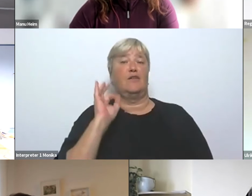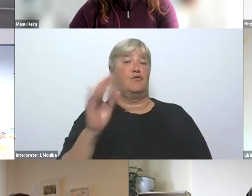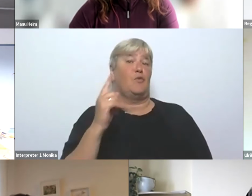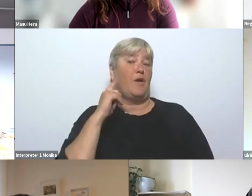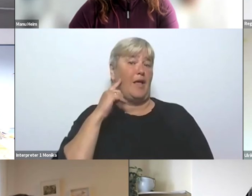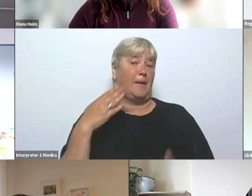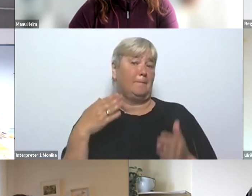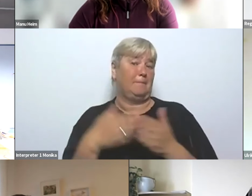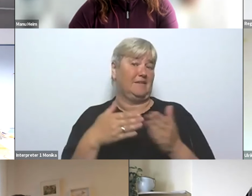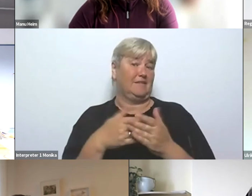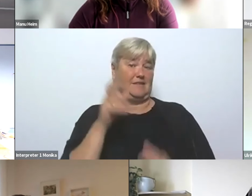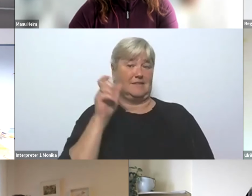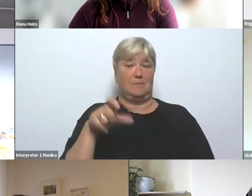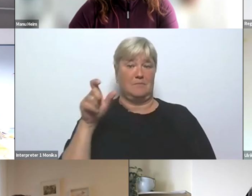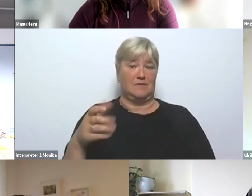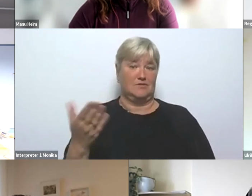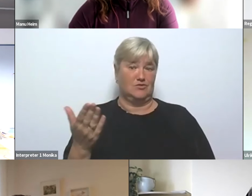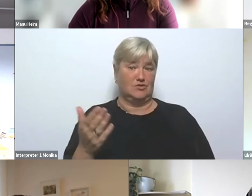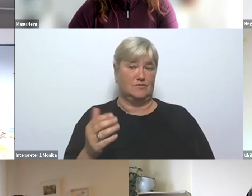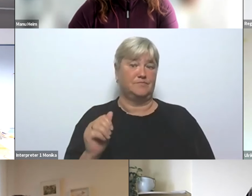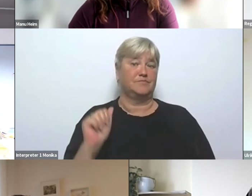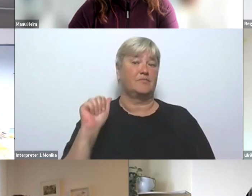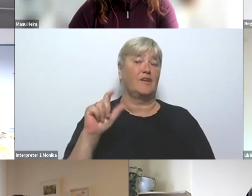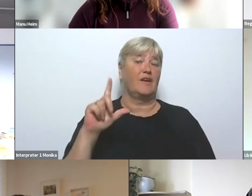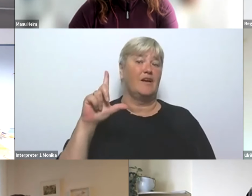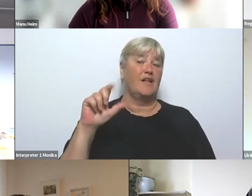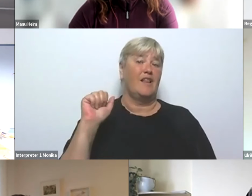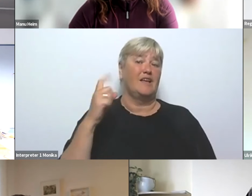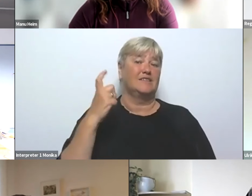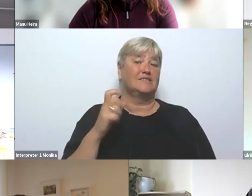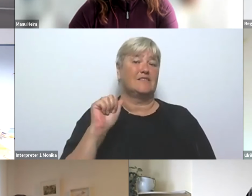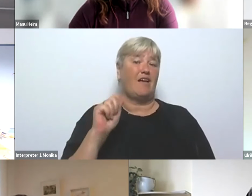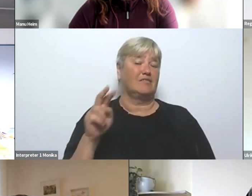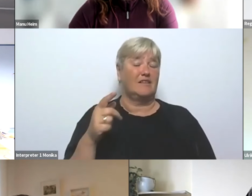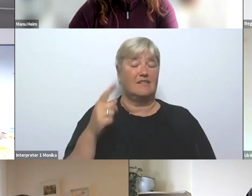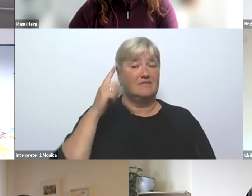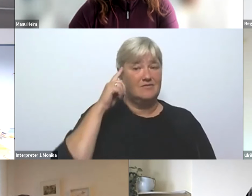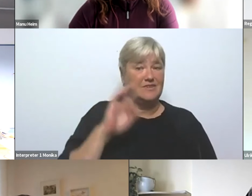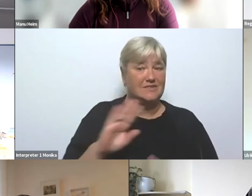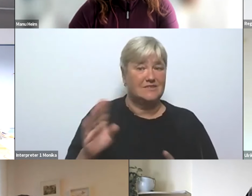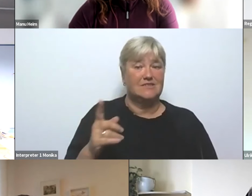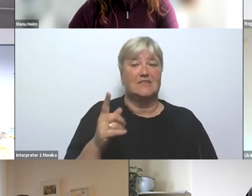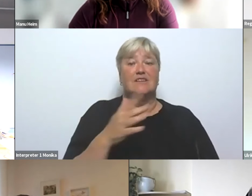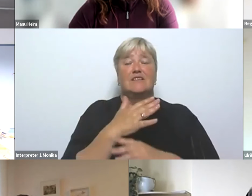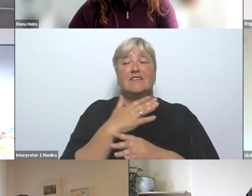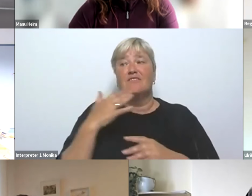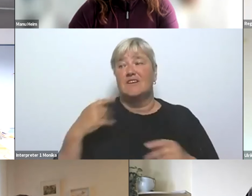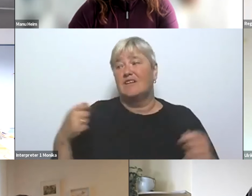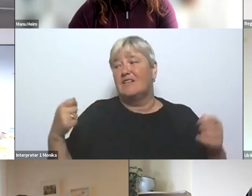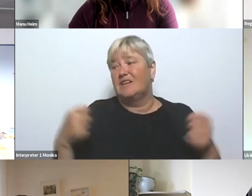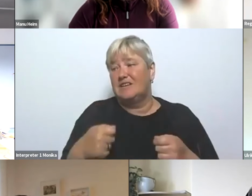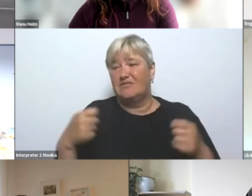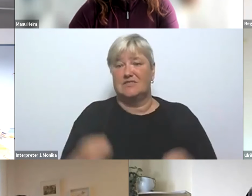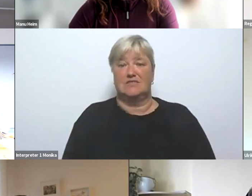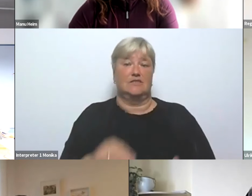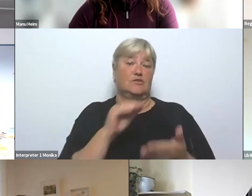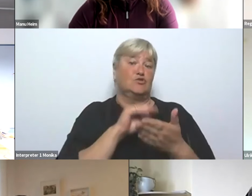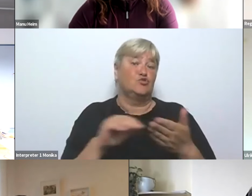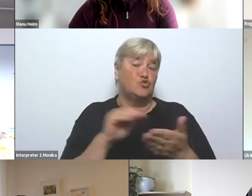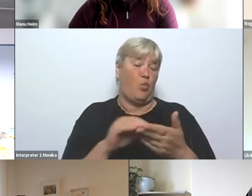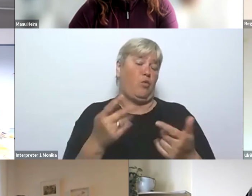selbst, aber Alexander Graham Bell wissen wahrscheinlich auch nicht die meisten, hat unendlich viel investiert in Schulen, in